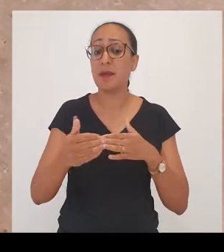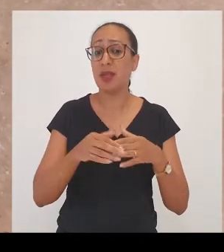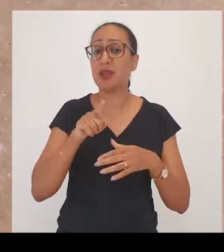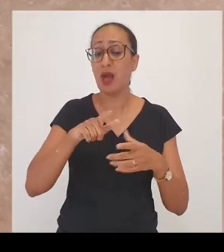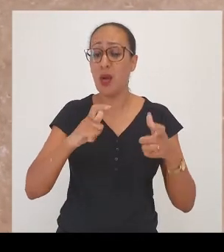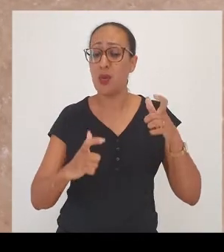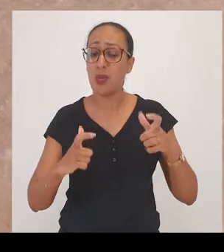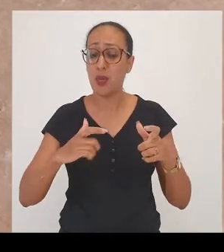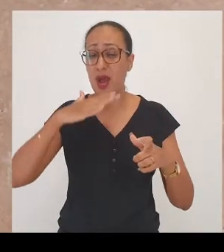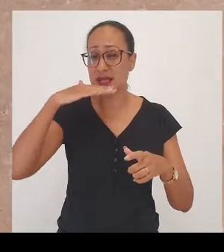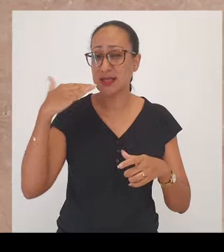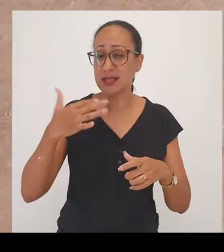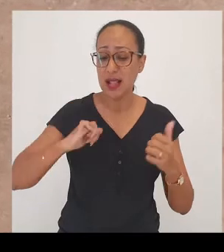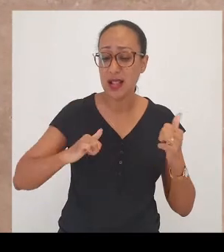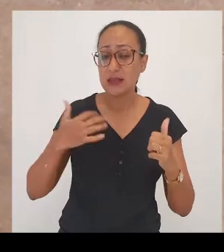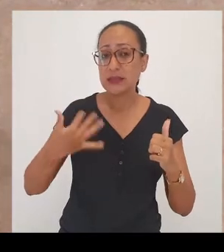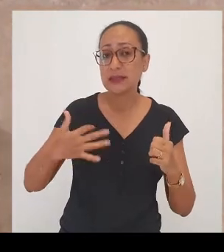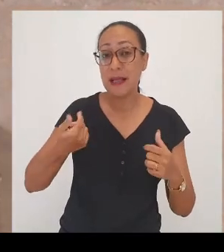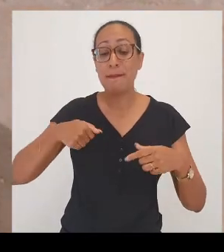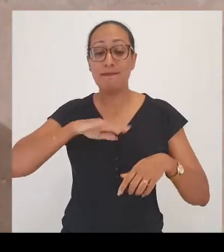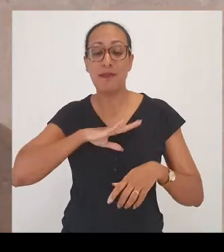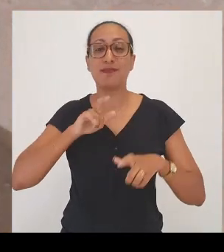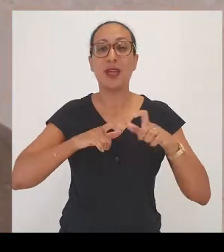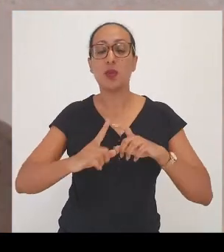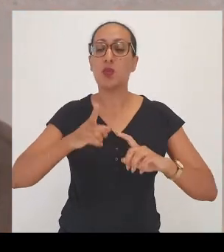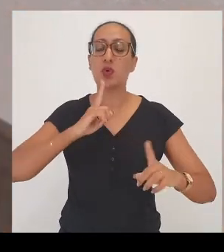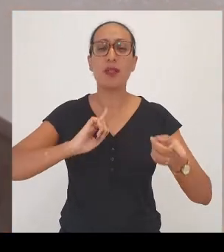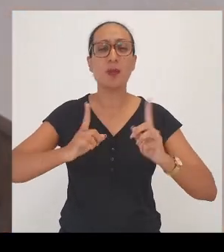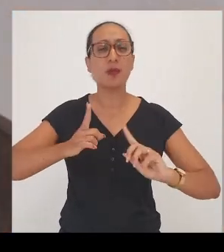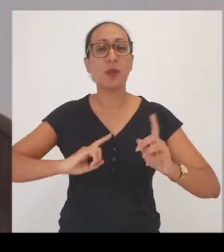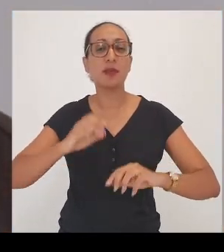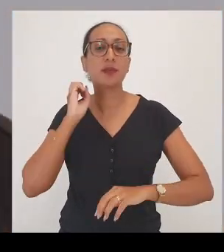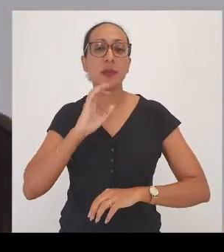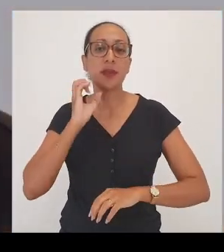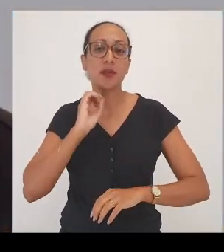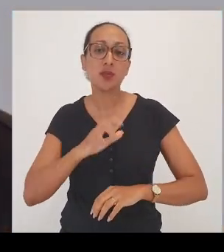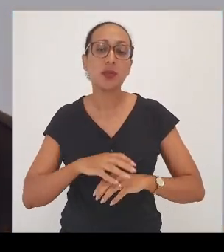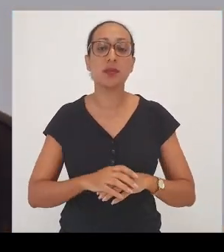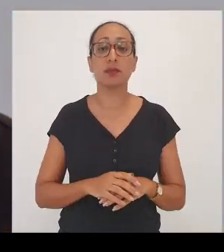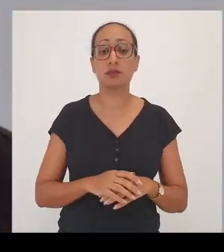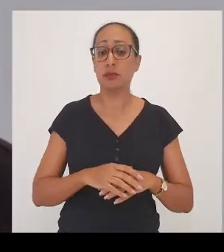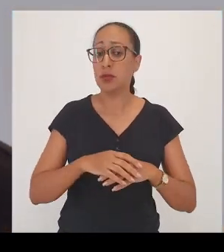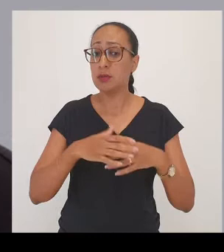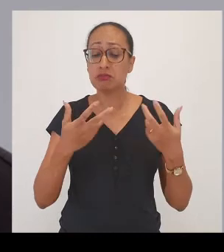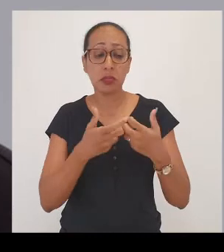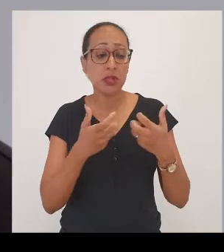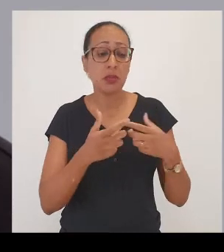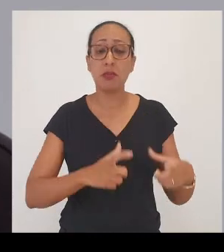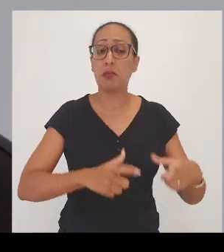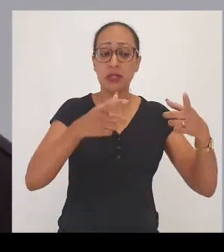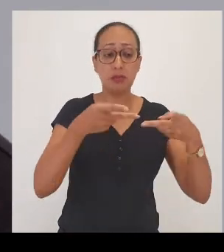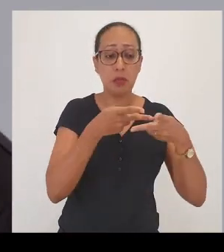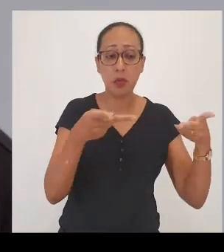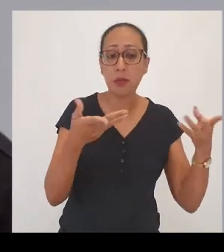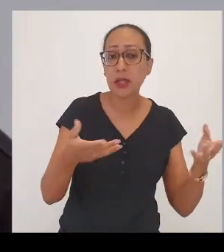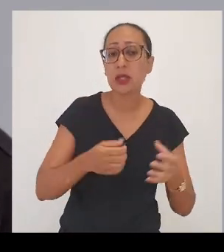Le métier de carreleur est en tension quand nous avons des commandes quotidiennes. Quotidiennes aussi bien au niveau des infrastructures neuves,